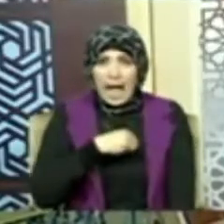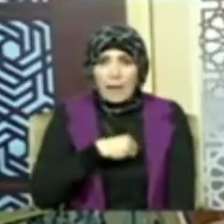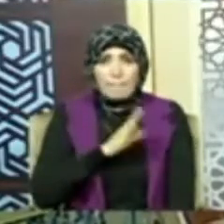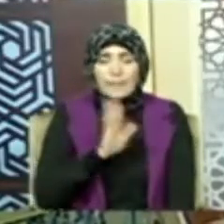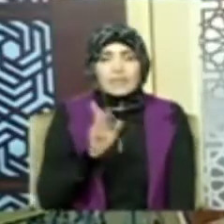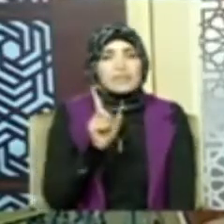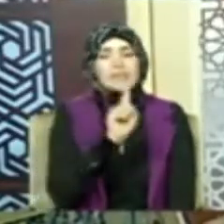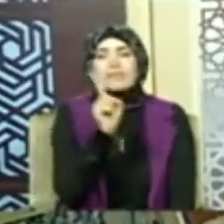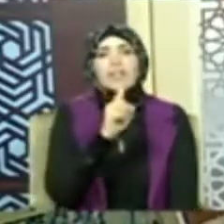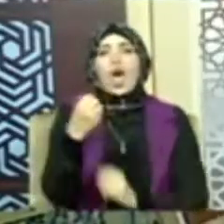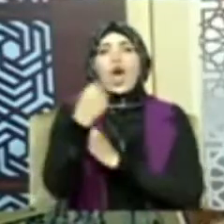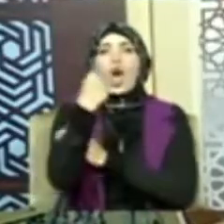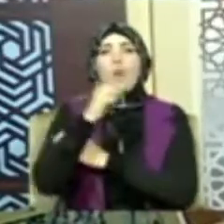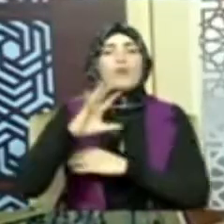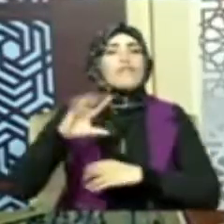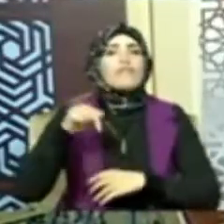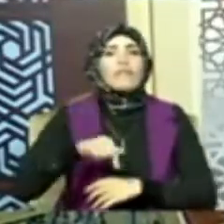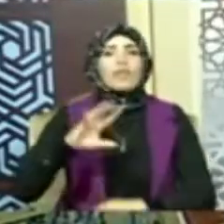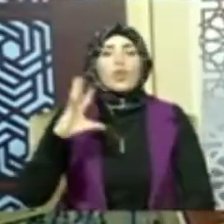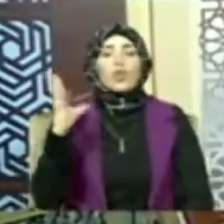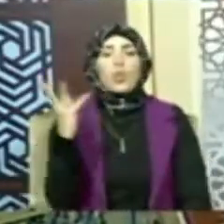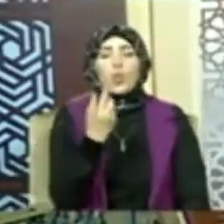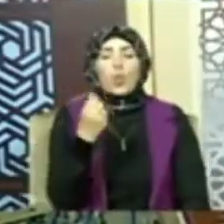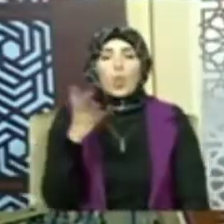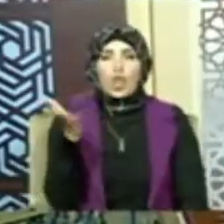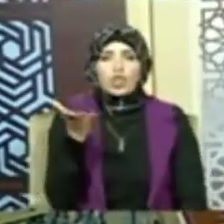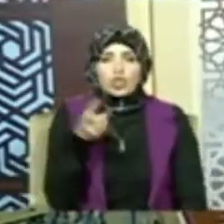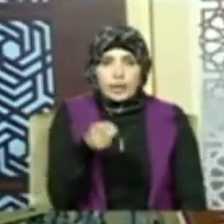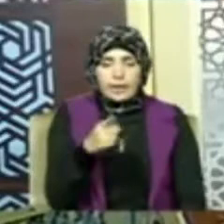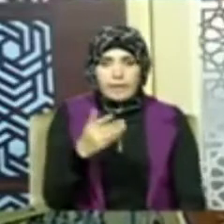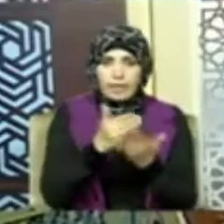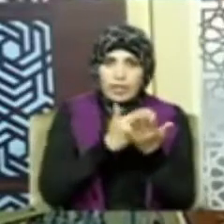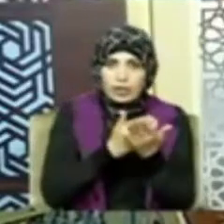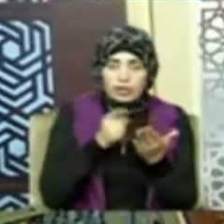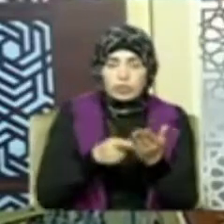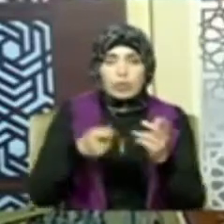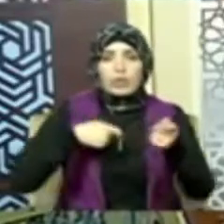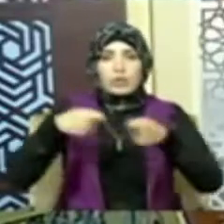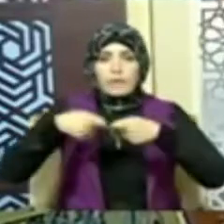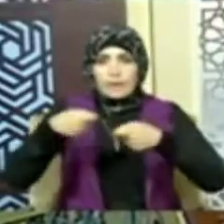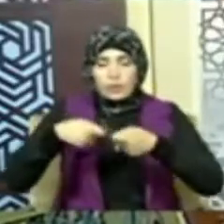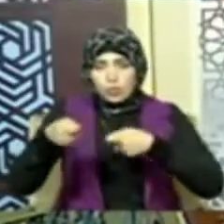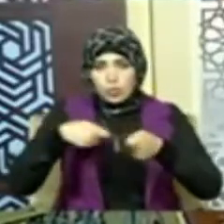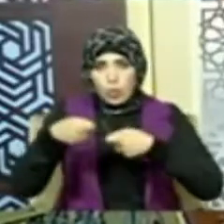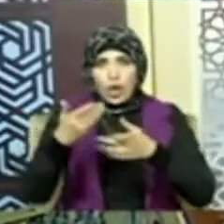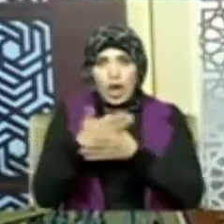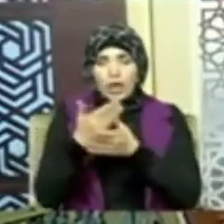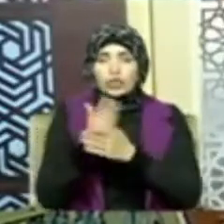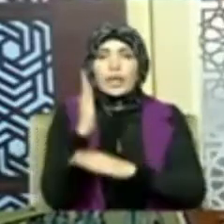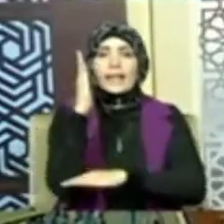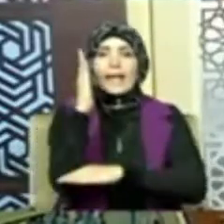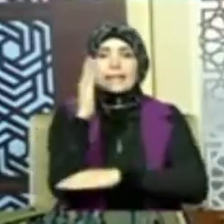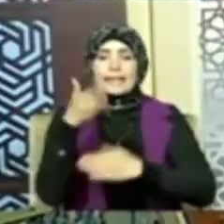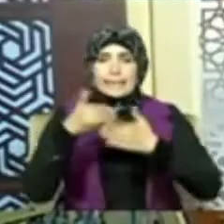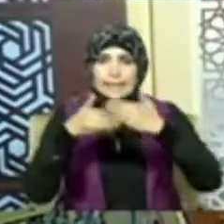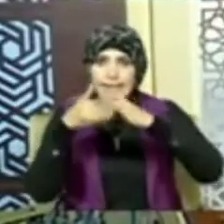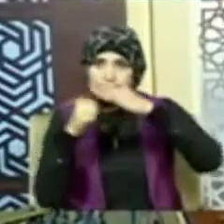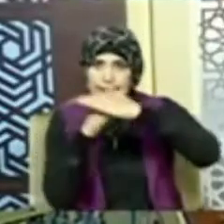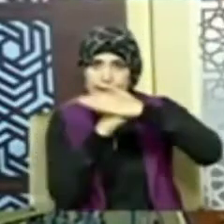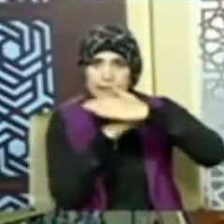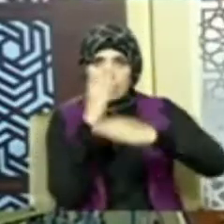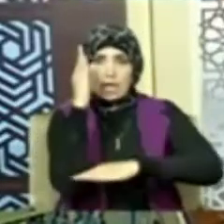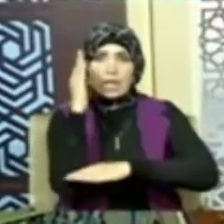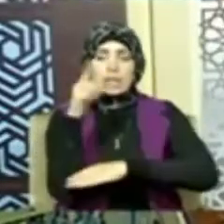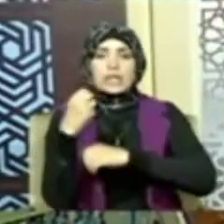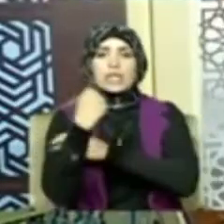شيء. وأنشأ سوقا لتقوية اقتصاد دولته وتأسيسها على اقتصاد قوي. ثم